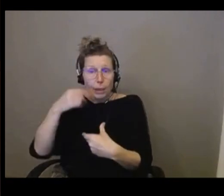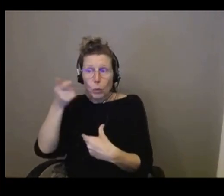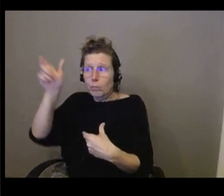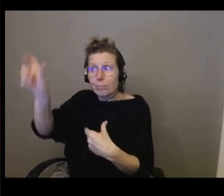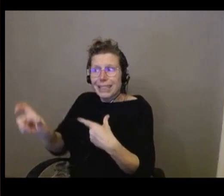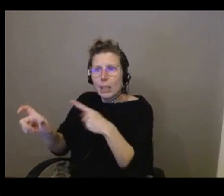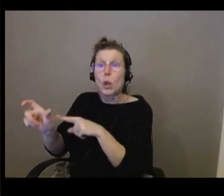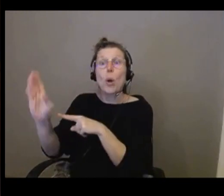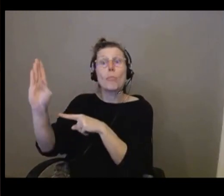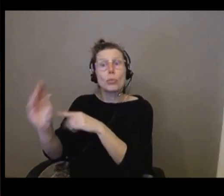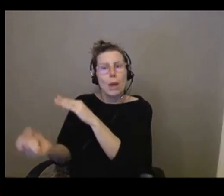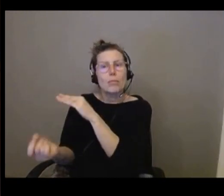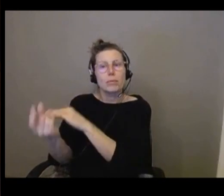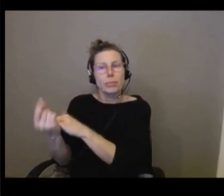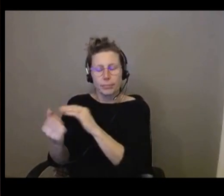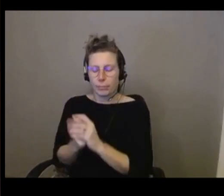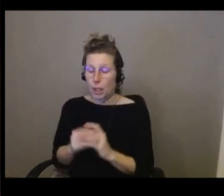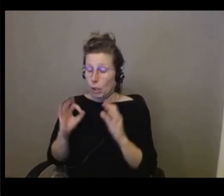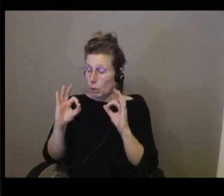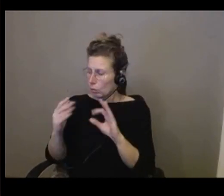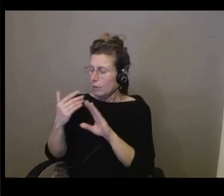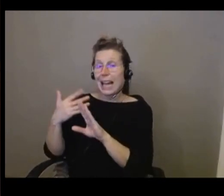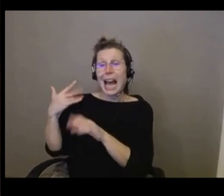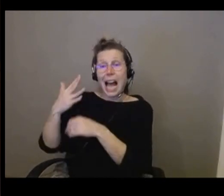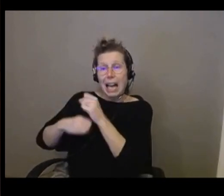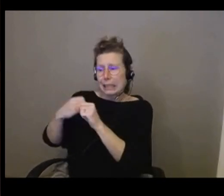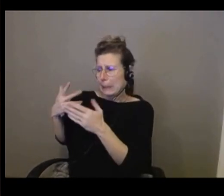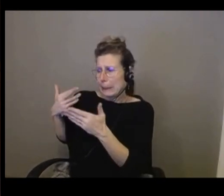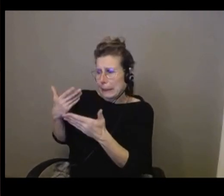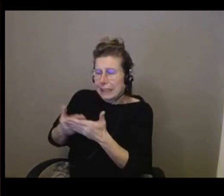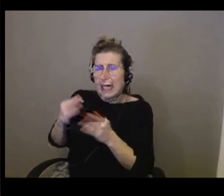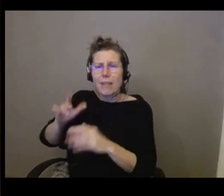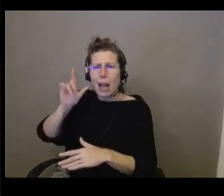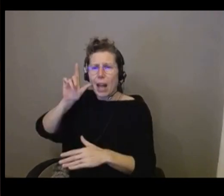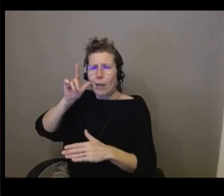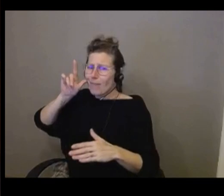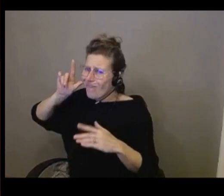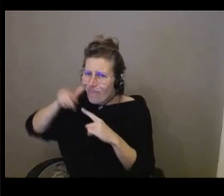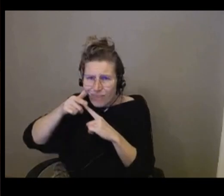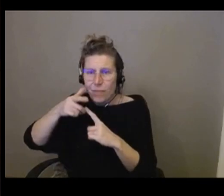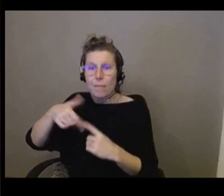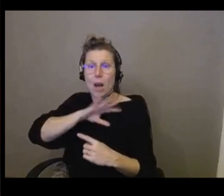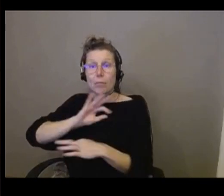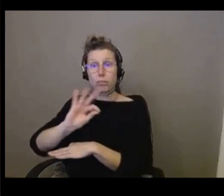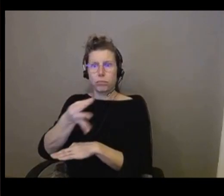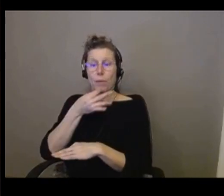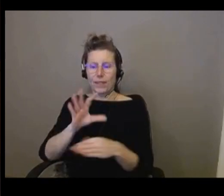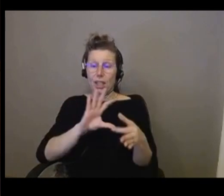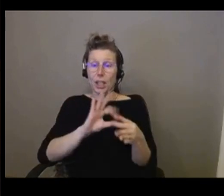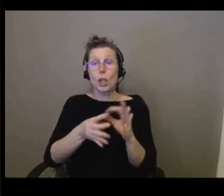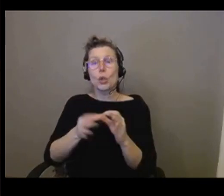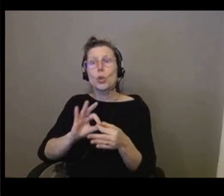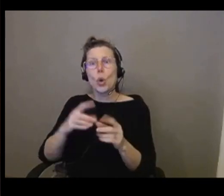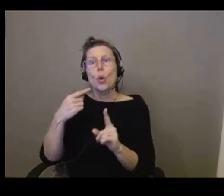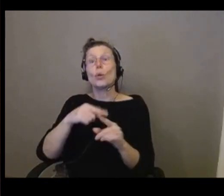a continué à accélérer les efforts avec une formidable opportunité avec les Jeux Olympiques et Paralympiques qui se tiennent cet été en